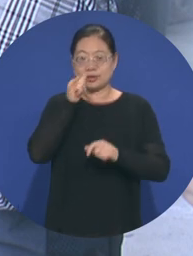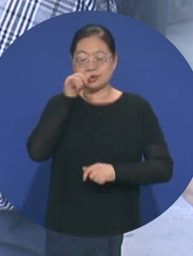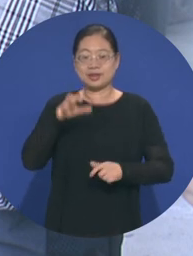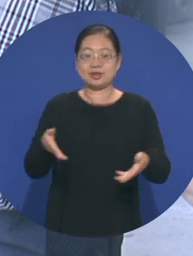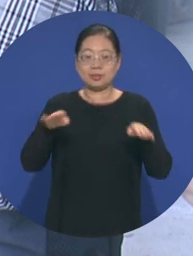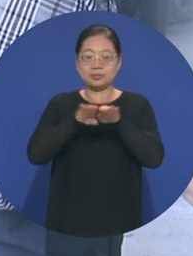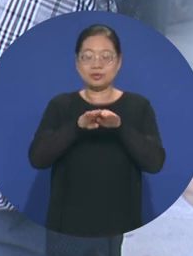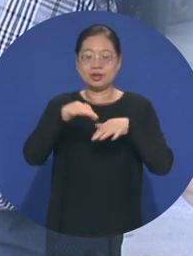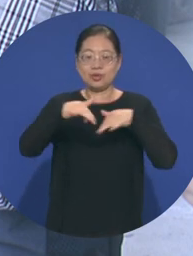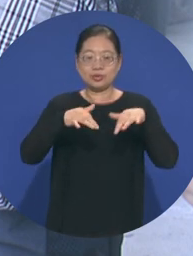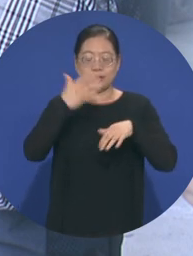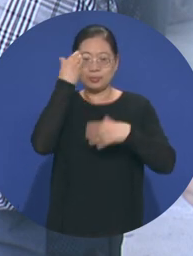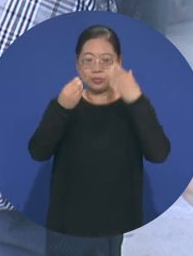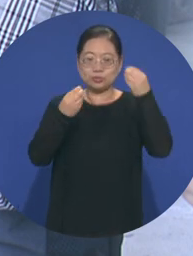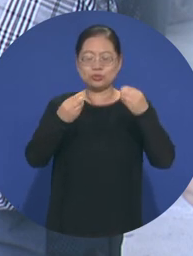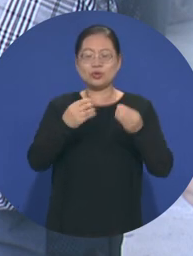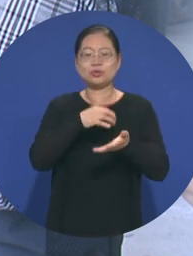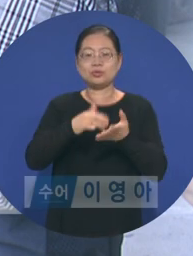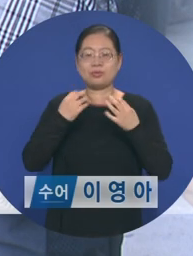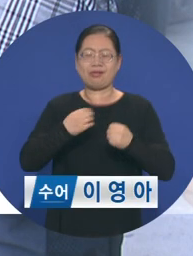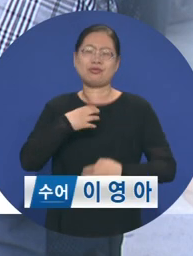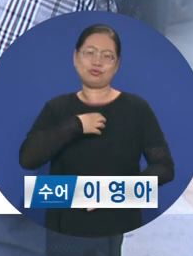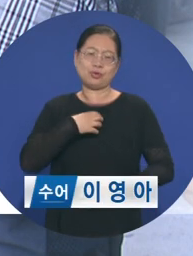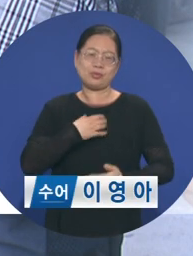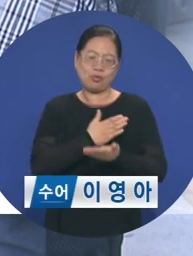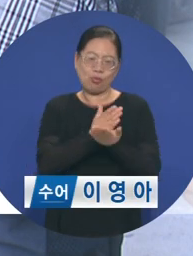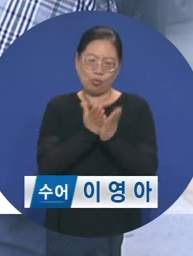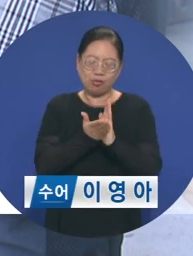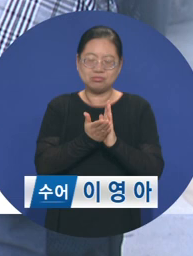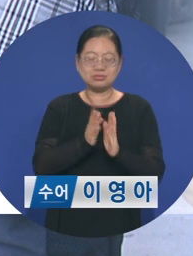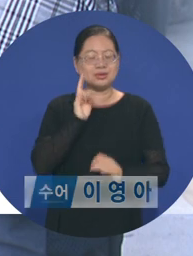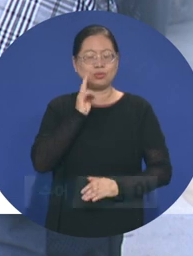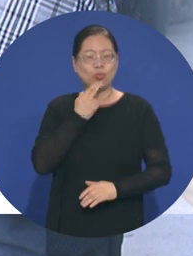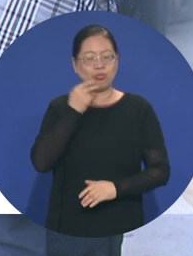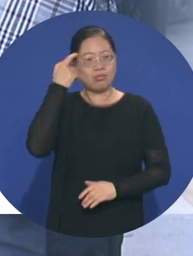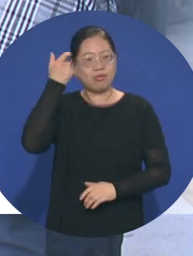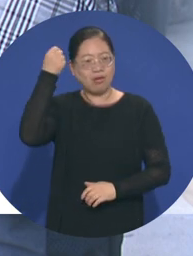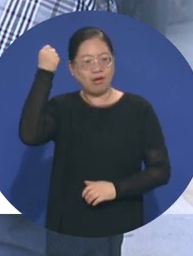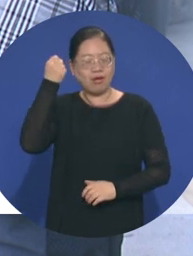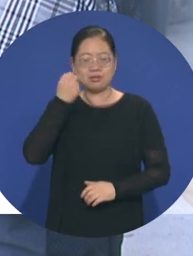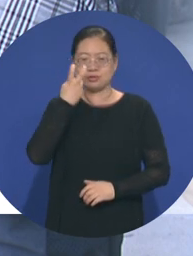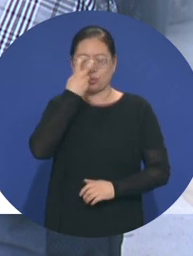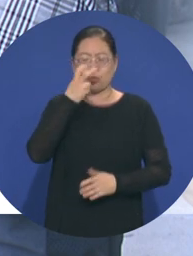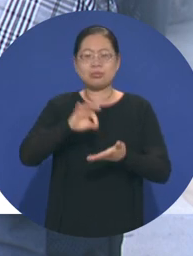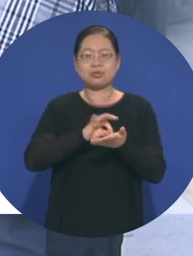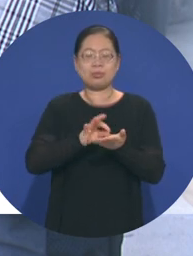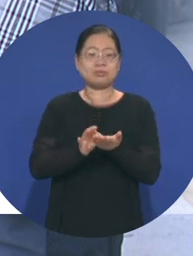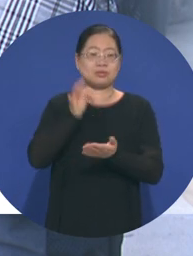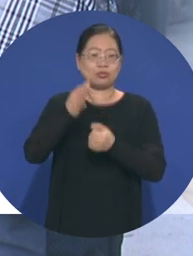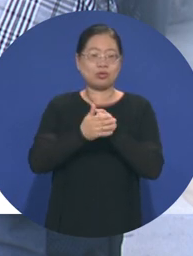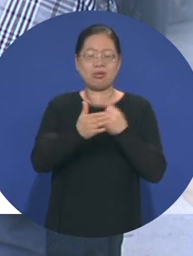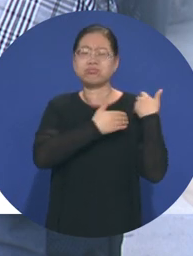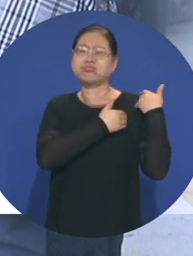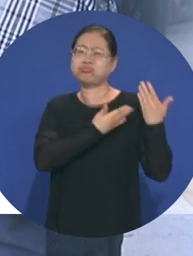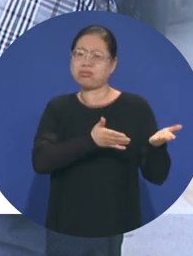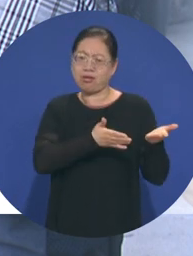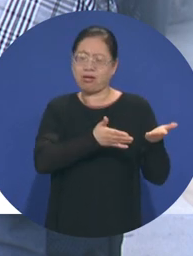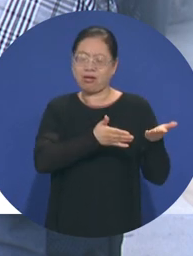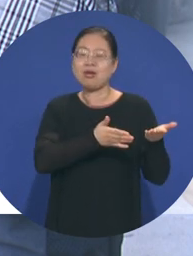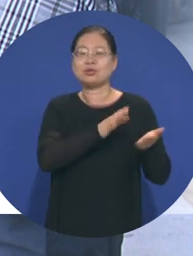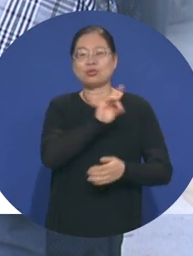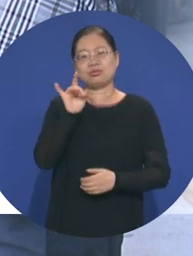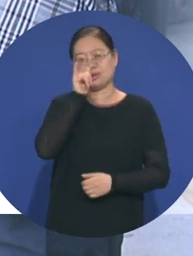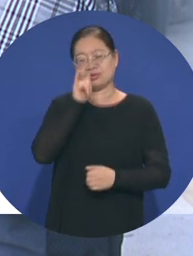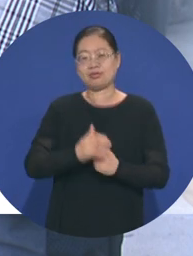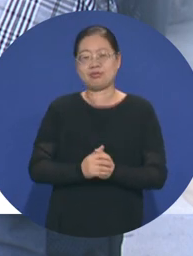살고 있는 건물이나 거리에 보이는 수많은 위험 요소들 심각하지 않다고 생각하거나 점검에 드는 비용 때문에 방치해 둔